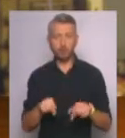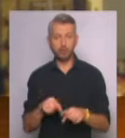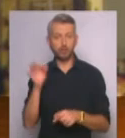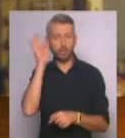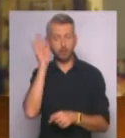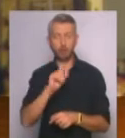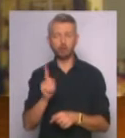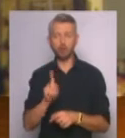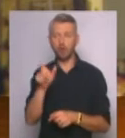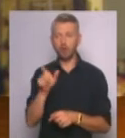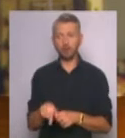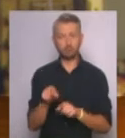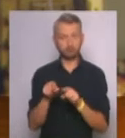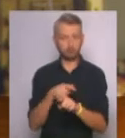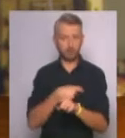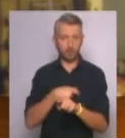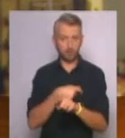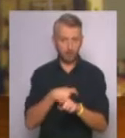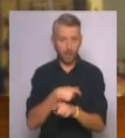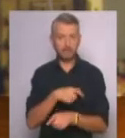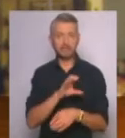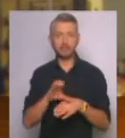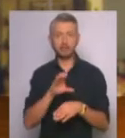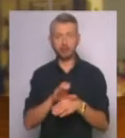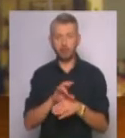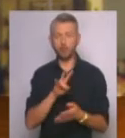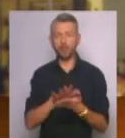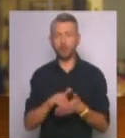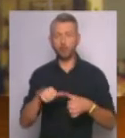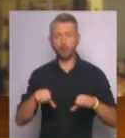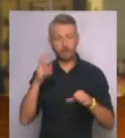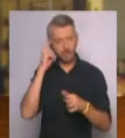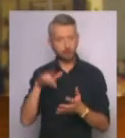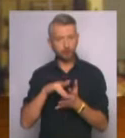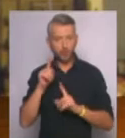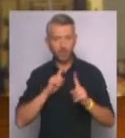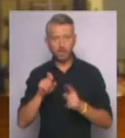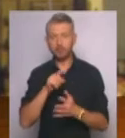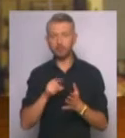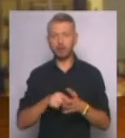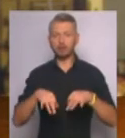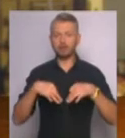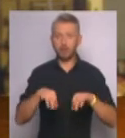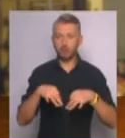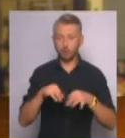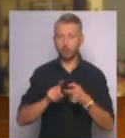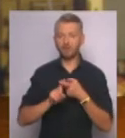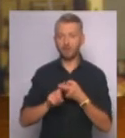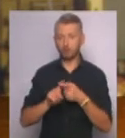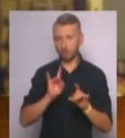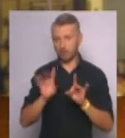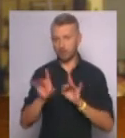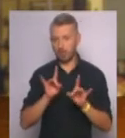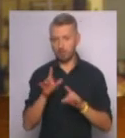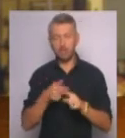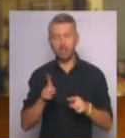що пан Андрій Задарейко є секретарем постійної комісії Київської міської ради з питань транспорту, зв'язку та реклами. Ці теми